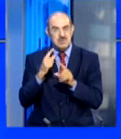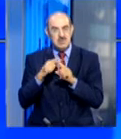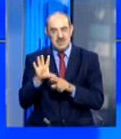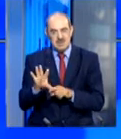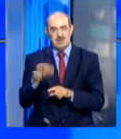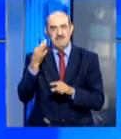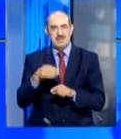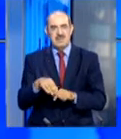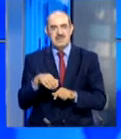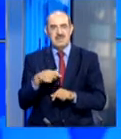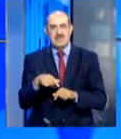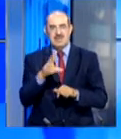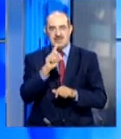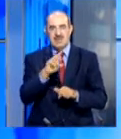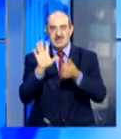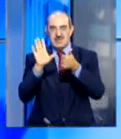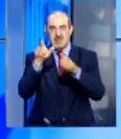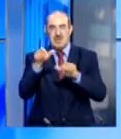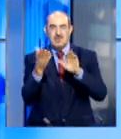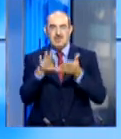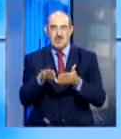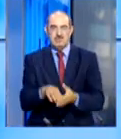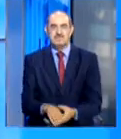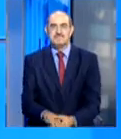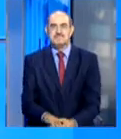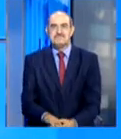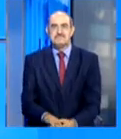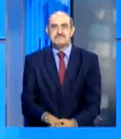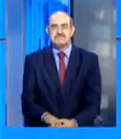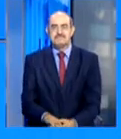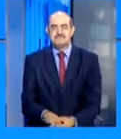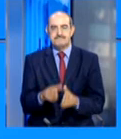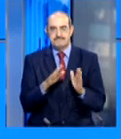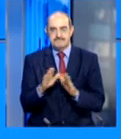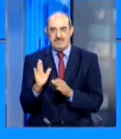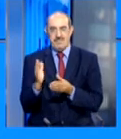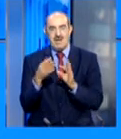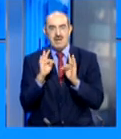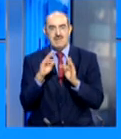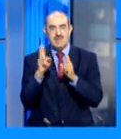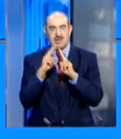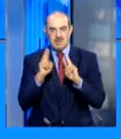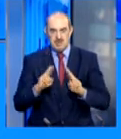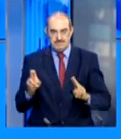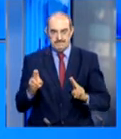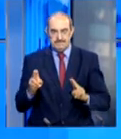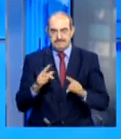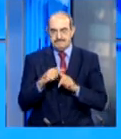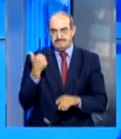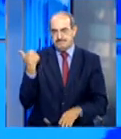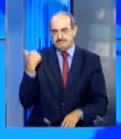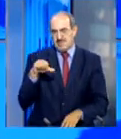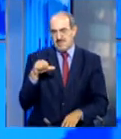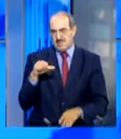انتشال 36 ضحية. في الشأن الدولي عقد أمس